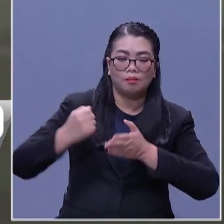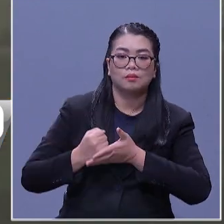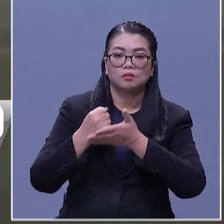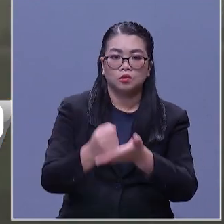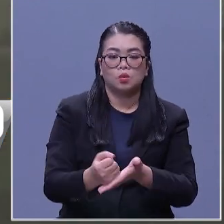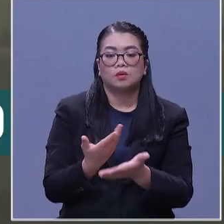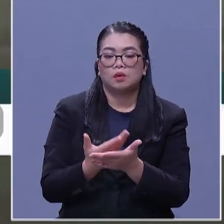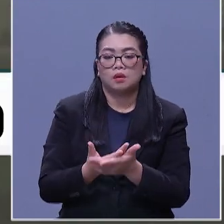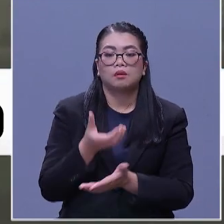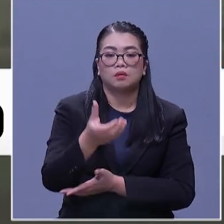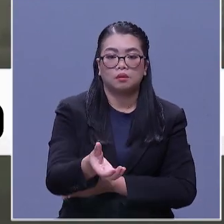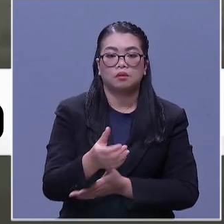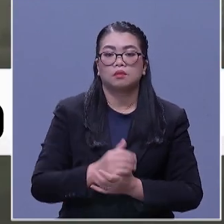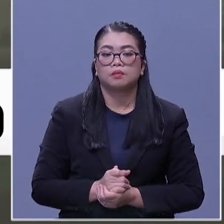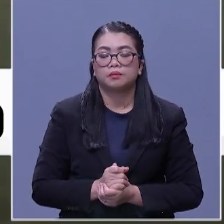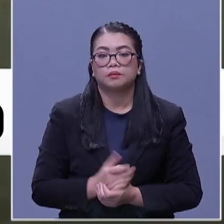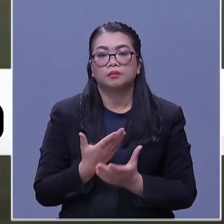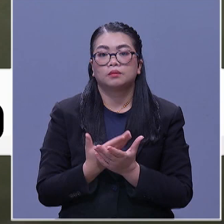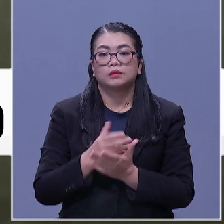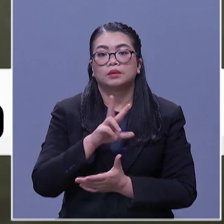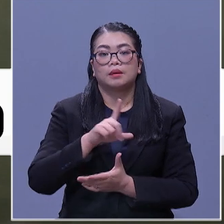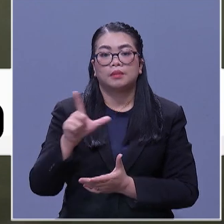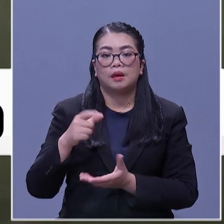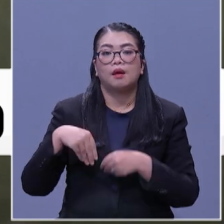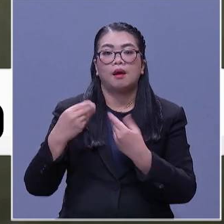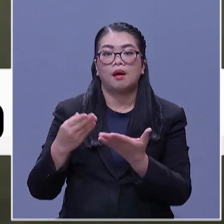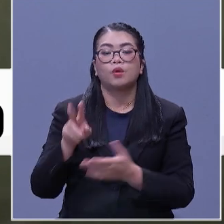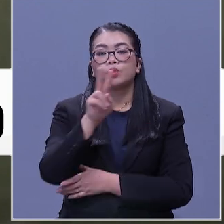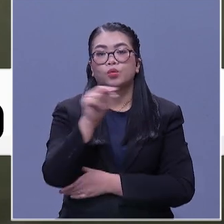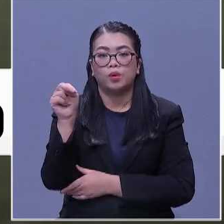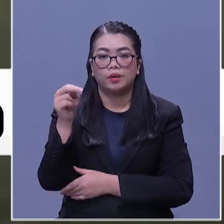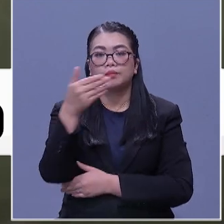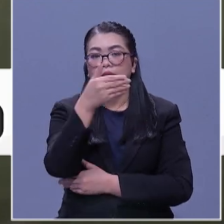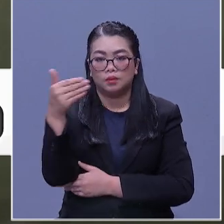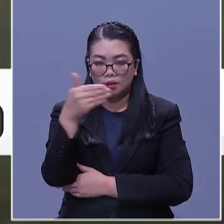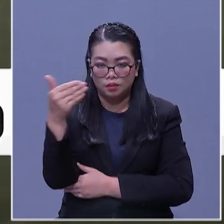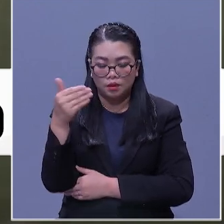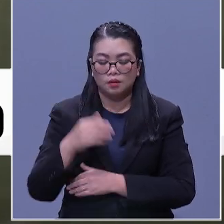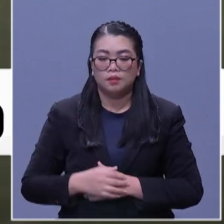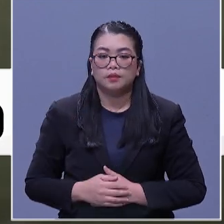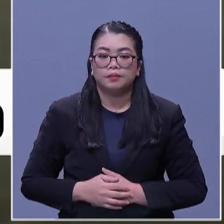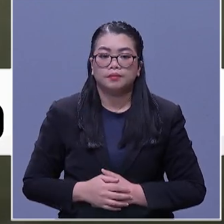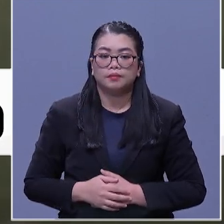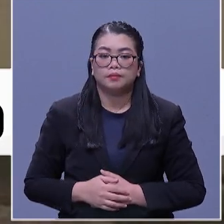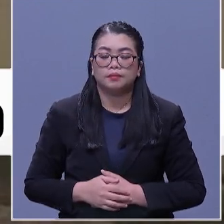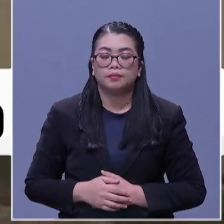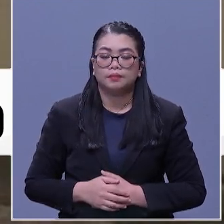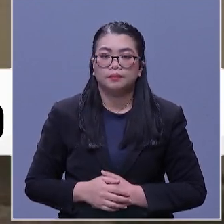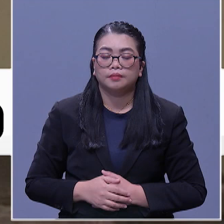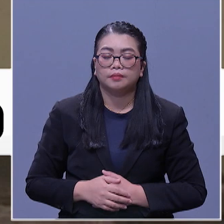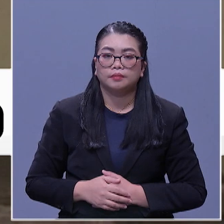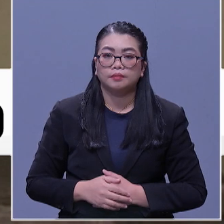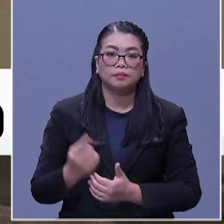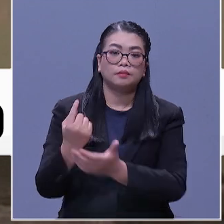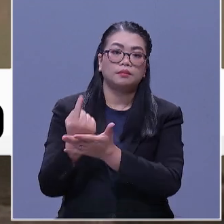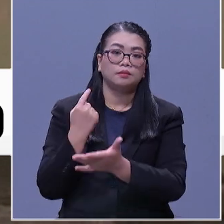กาซ่าโดยได้มอบเงินจำนวนนี้ผ่านทางองค์การสหประชาชาติโดยมีนายจูเซปเปเดินนิ